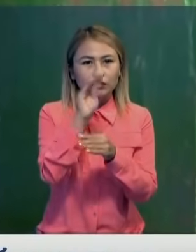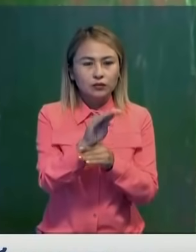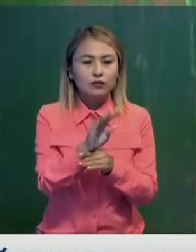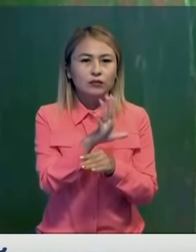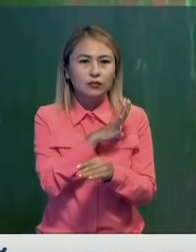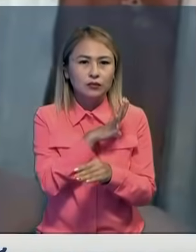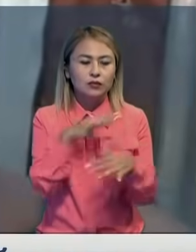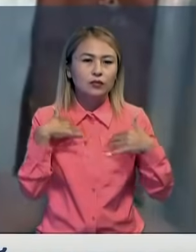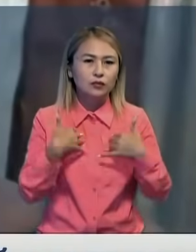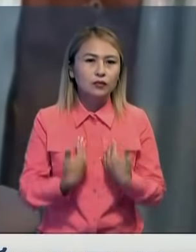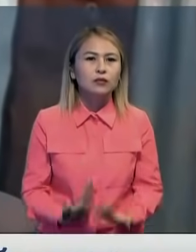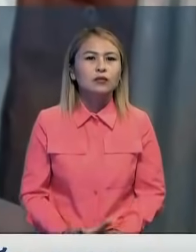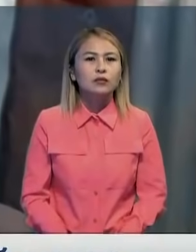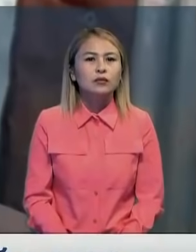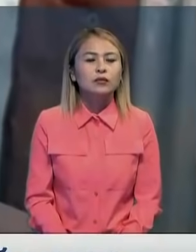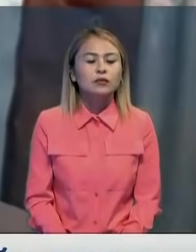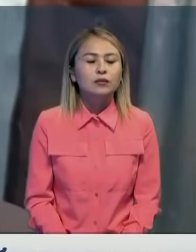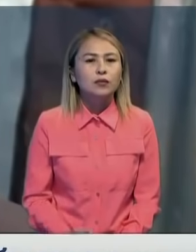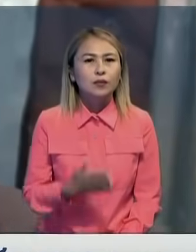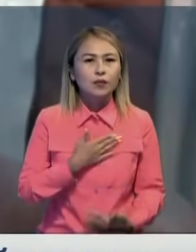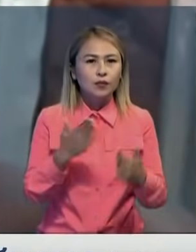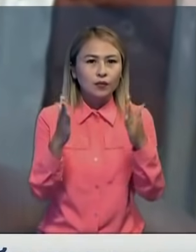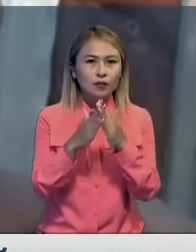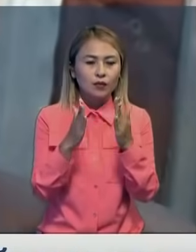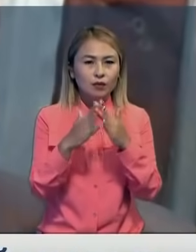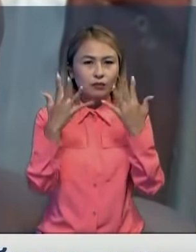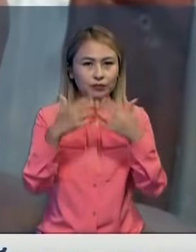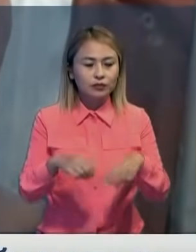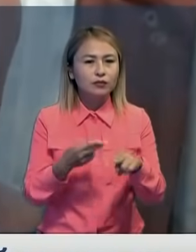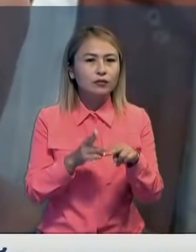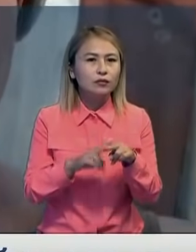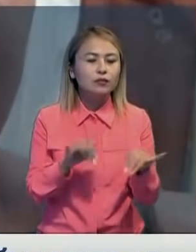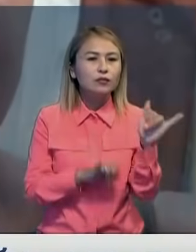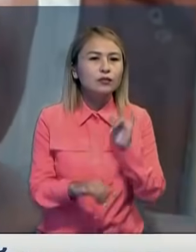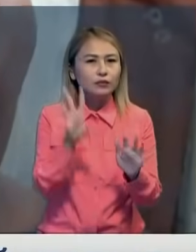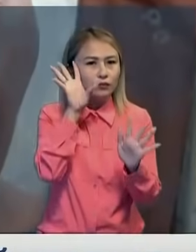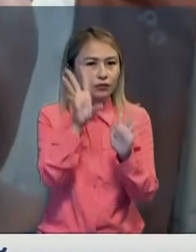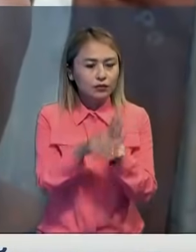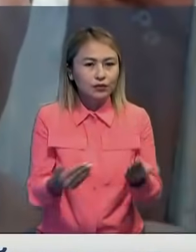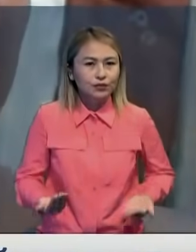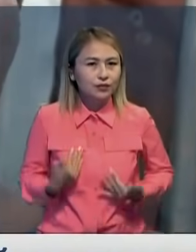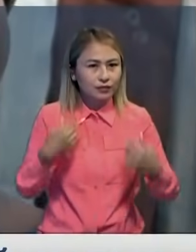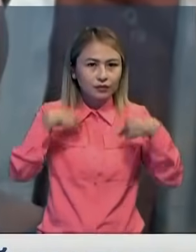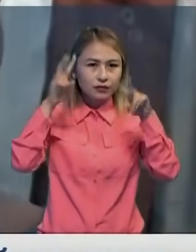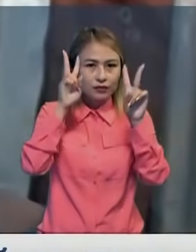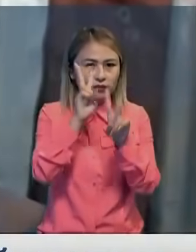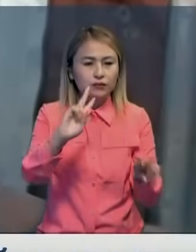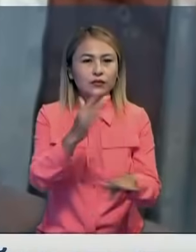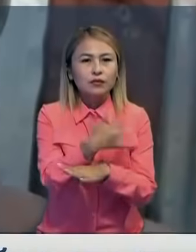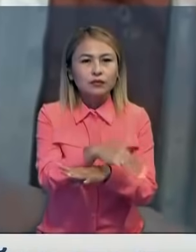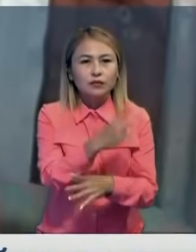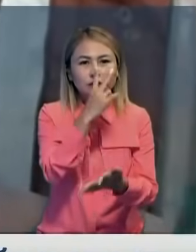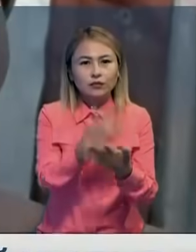қан жұтып отырмыз. Менің үйім қирап қалды, қай жерге барып паналайтынымды білмеймін. Қазір далада өмір сүріп